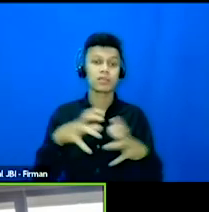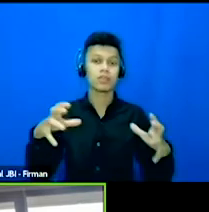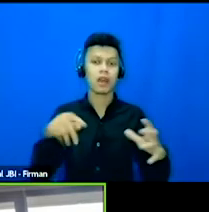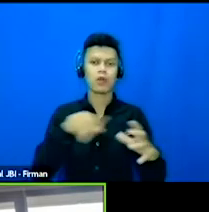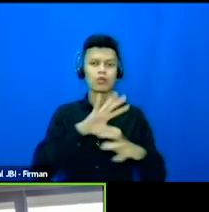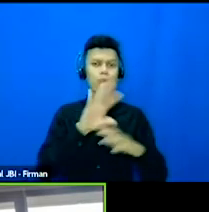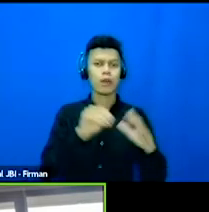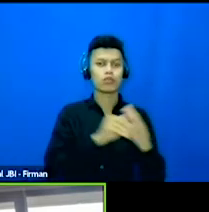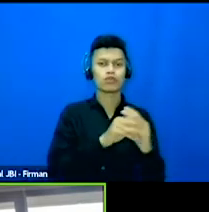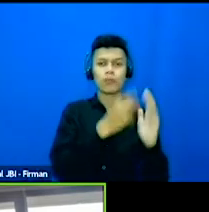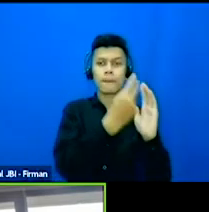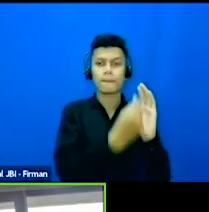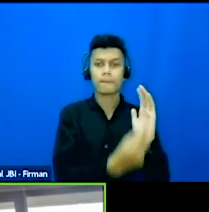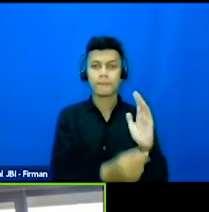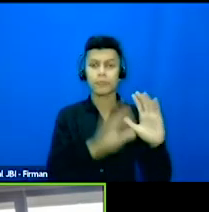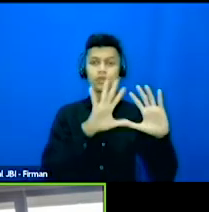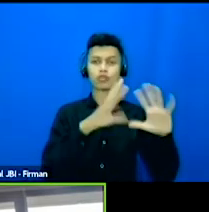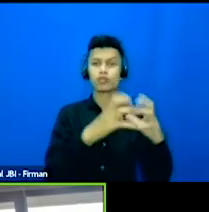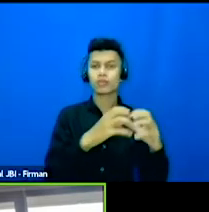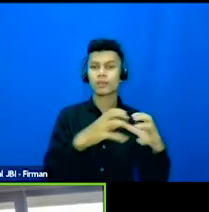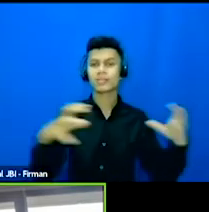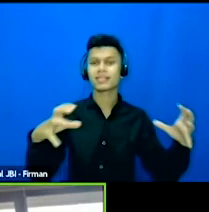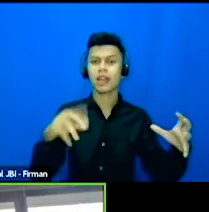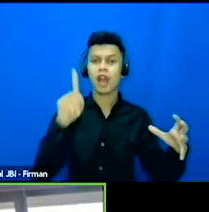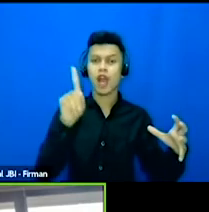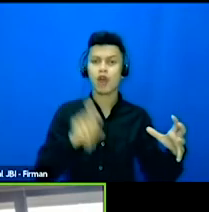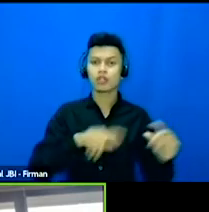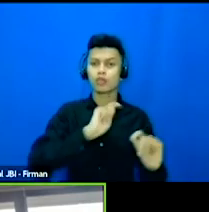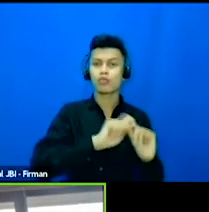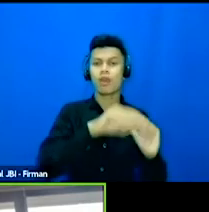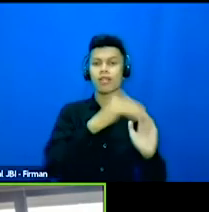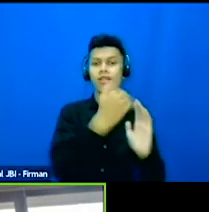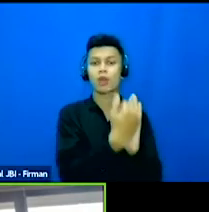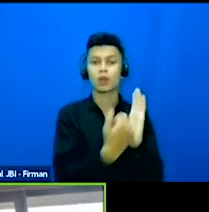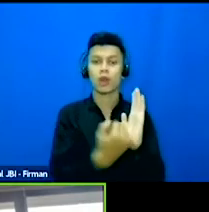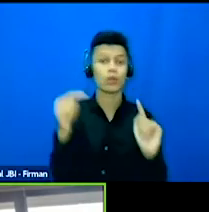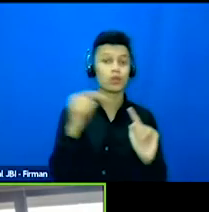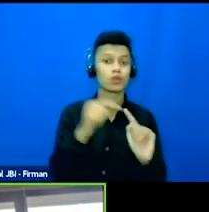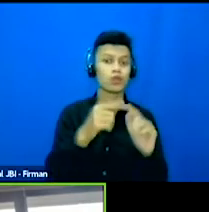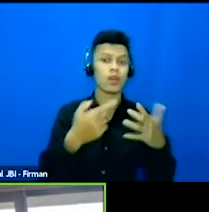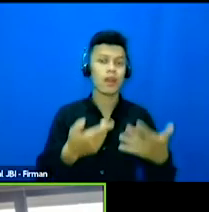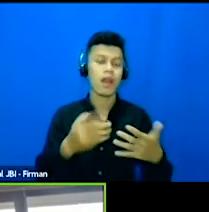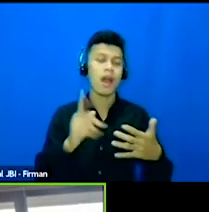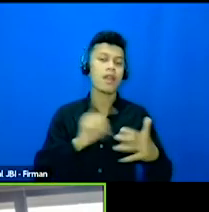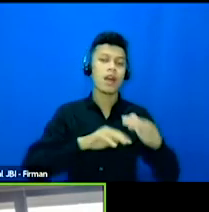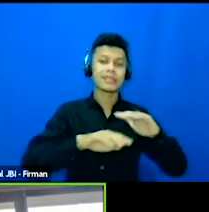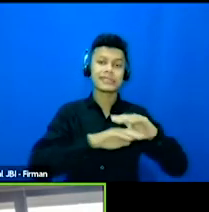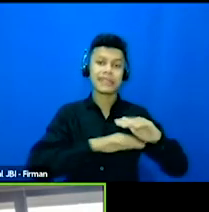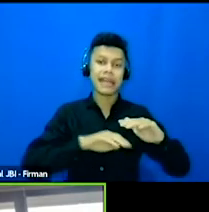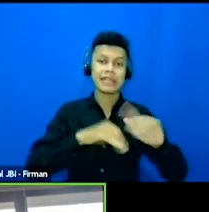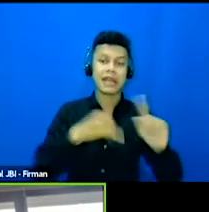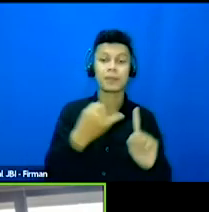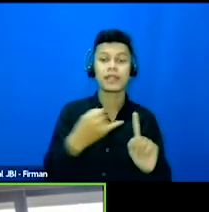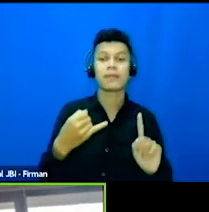daripada yang harusnya kita regulasi supaya ada minimal standart untuk ke peralatan tersebut sayangnya